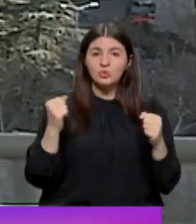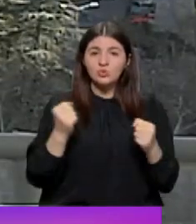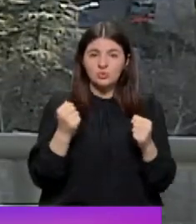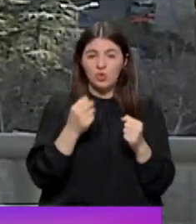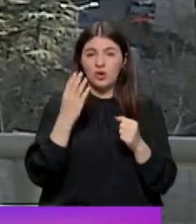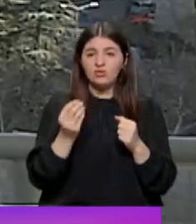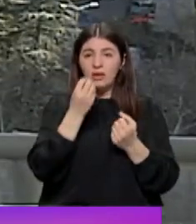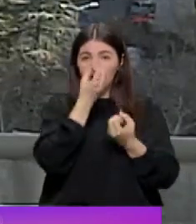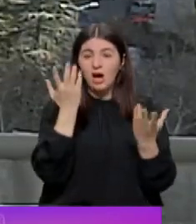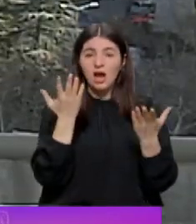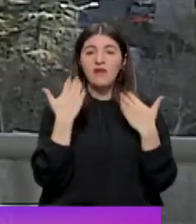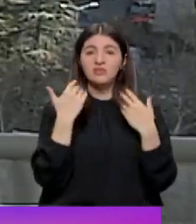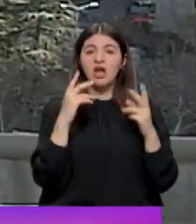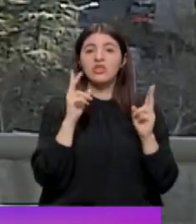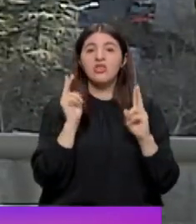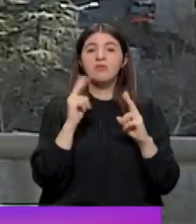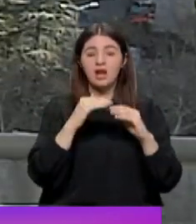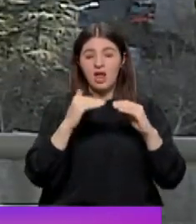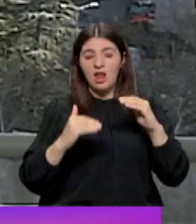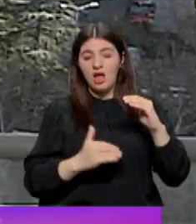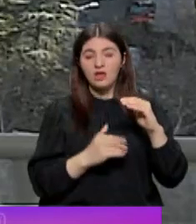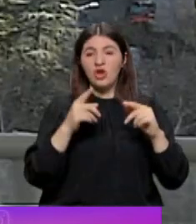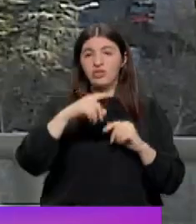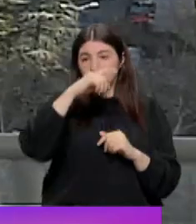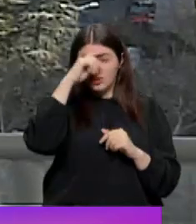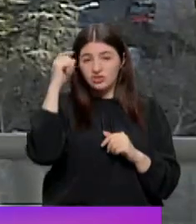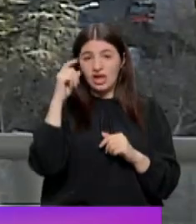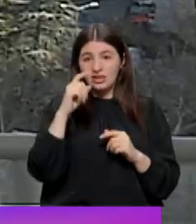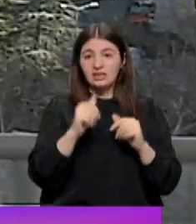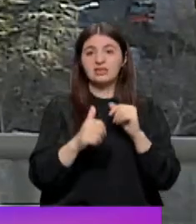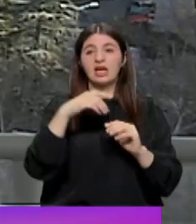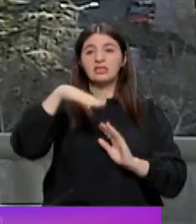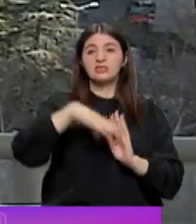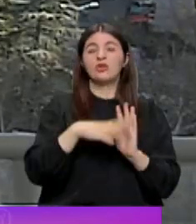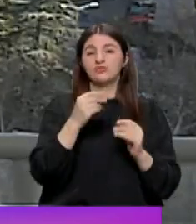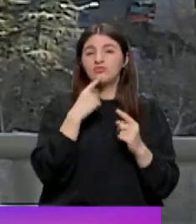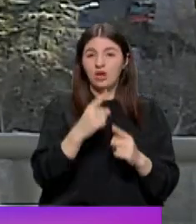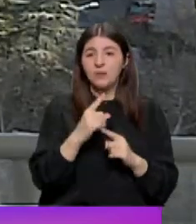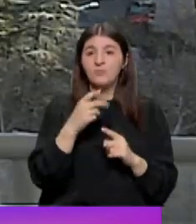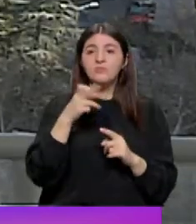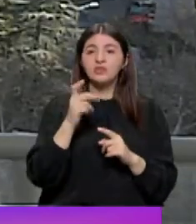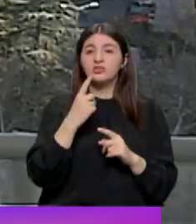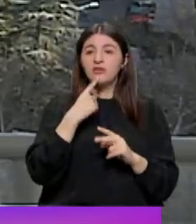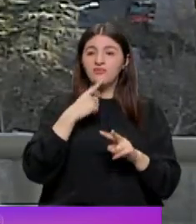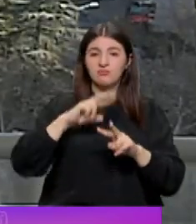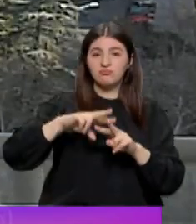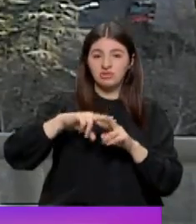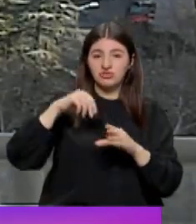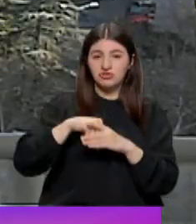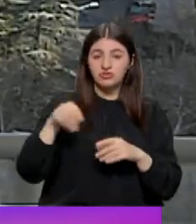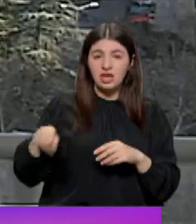üşüyecek. Bahar havasının normallerinin altına o sıcaklıkların gerileyeceğini söyleyelim. Boş laf başlığı